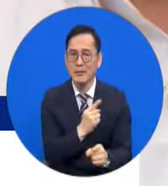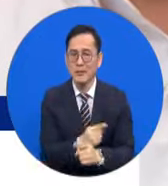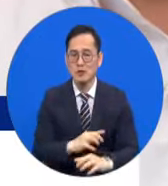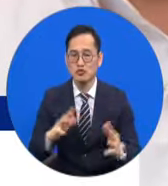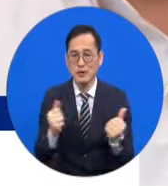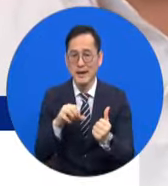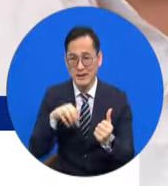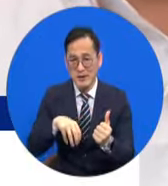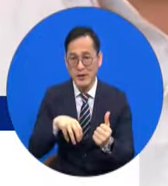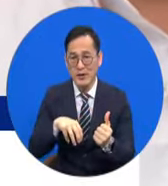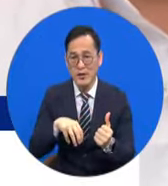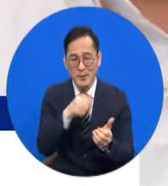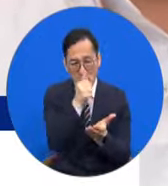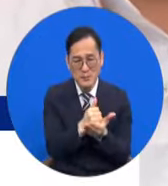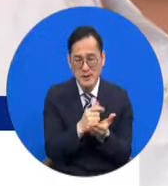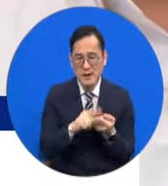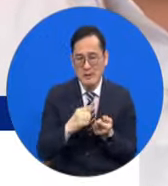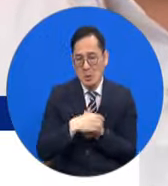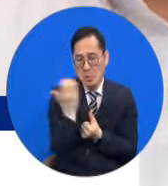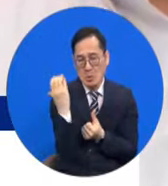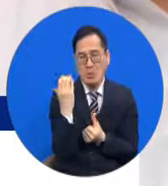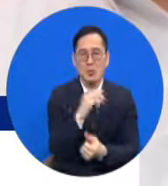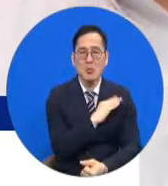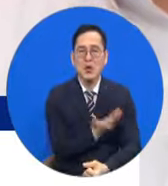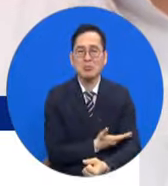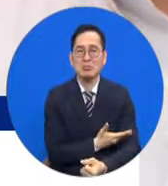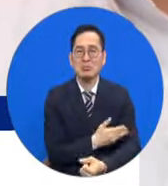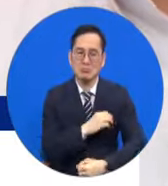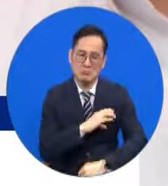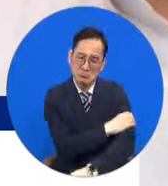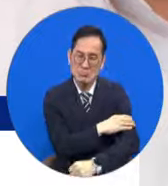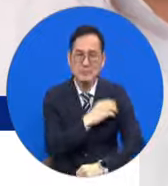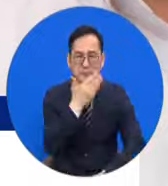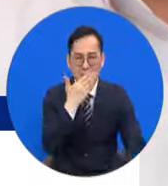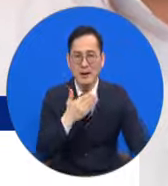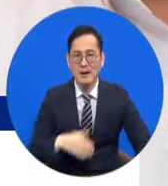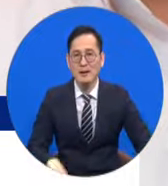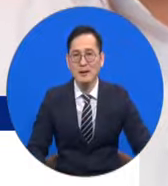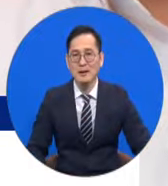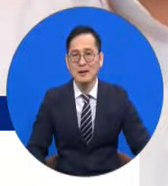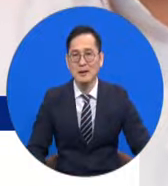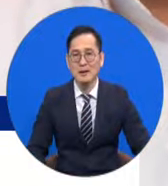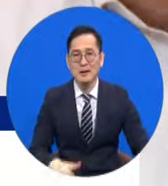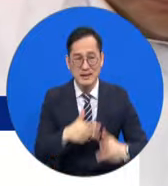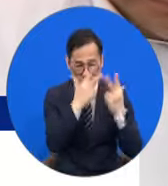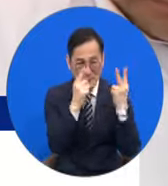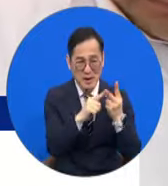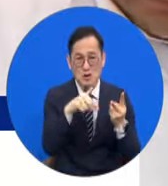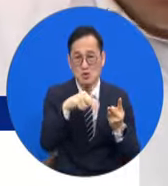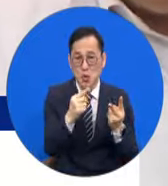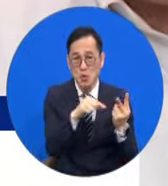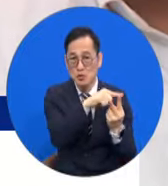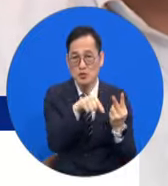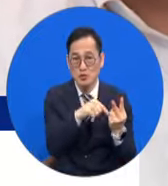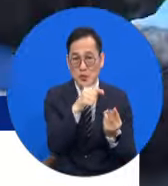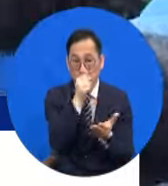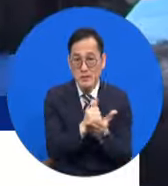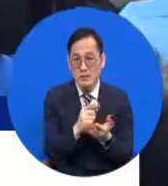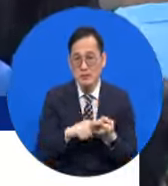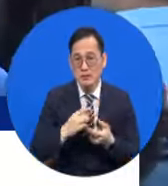국회에서 사면권 행사하도록 하고 그래서 이재명 대표나 조국 대표 자기 죄를 스스로 사면할